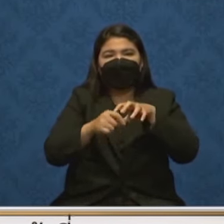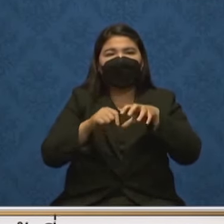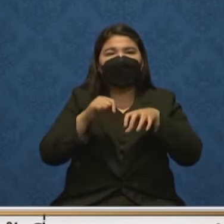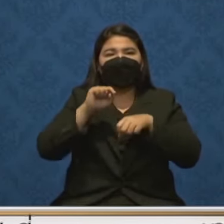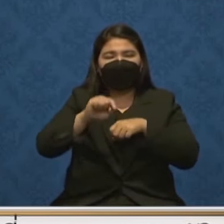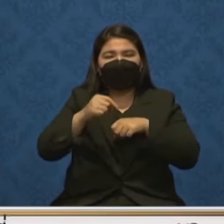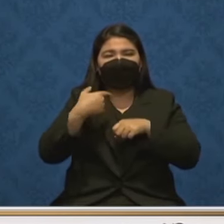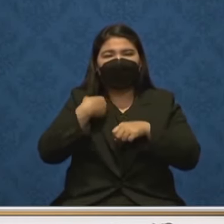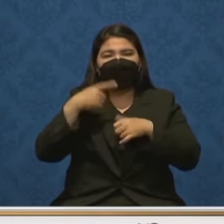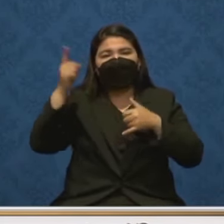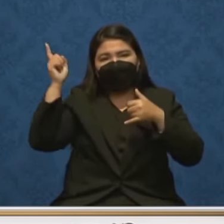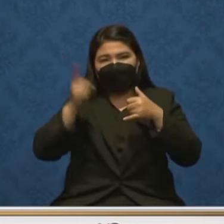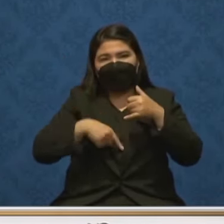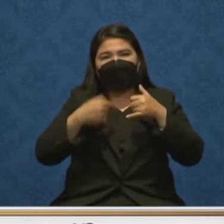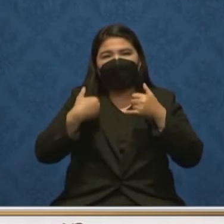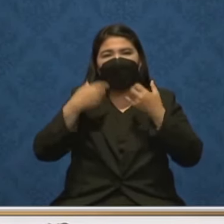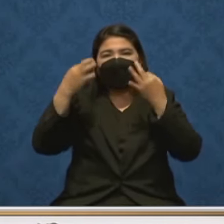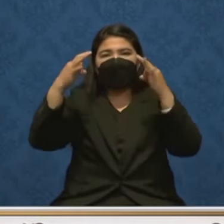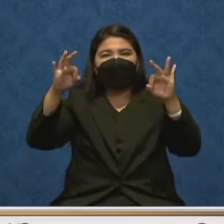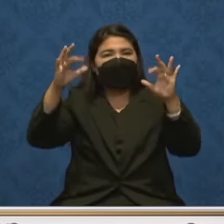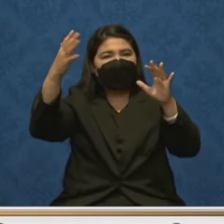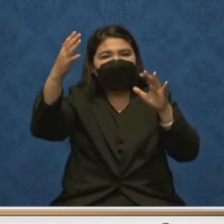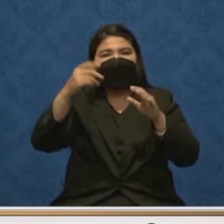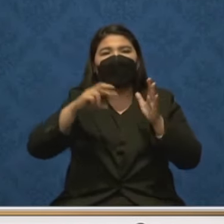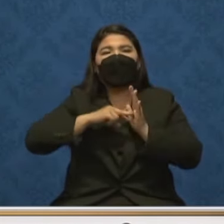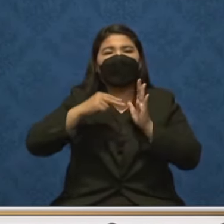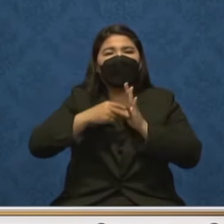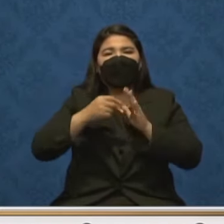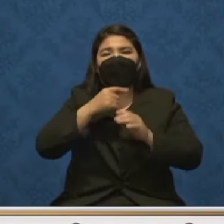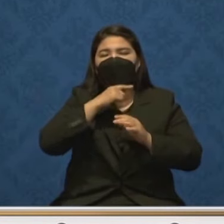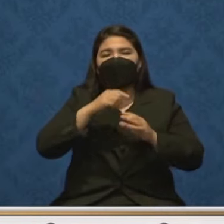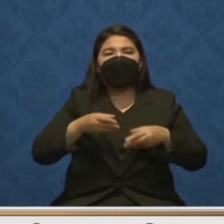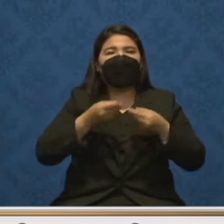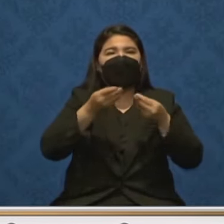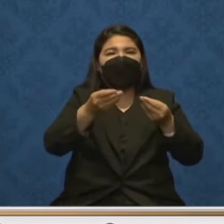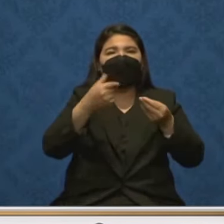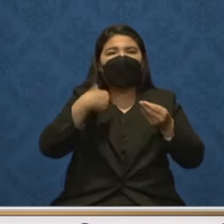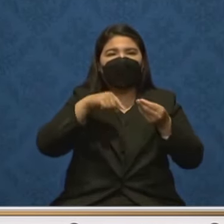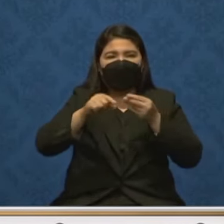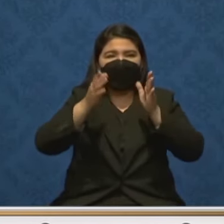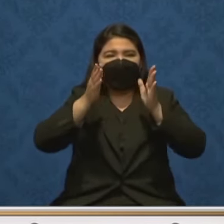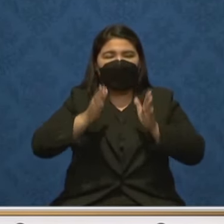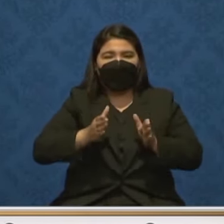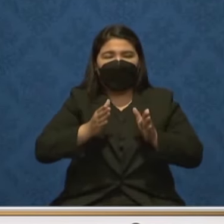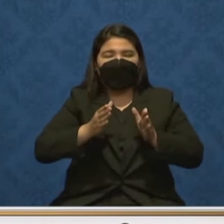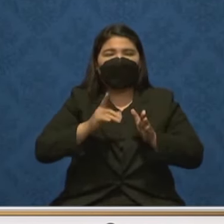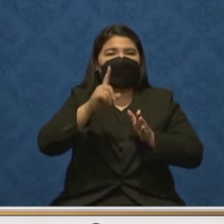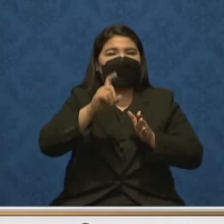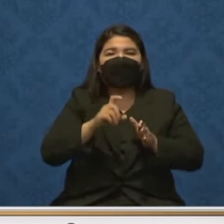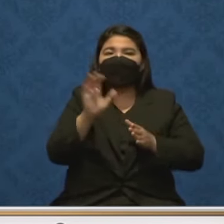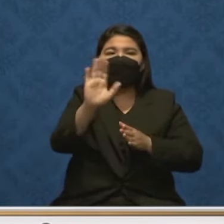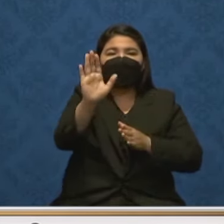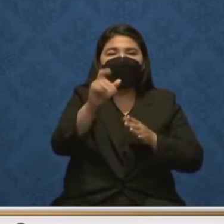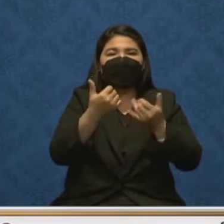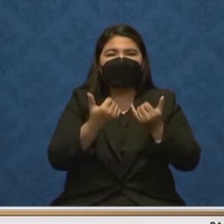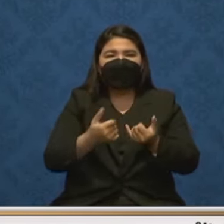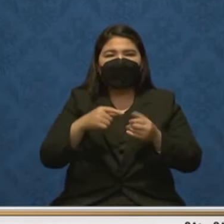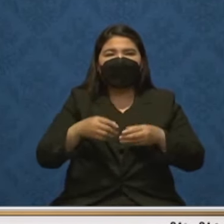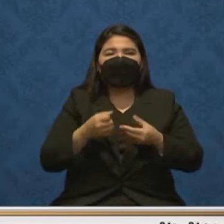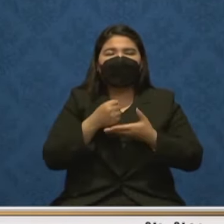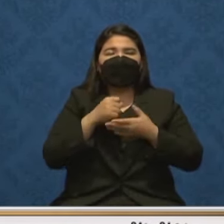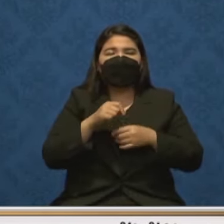โทษให้สูญเสียอิสรภาพแต่ไม่ได้หมายความว่าให้พวกเขาสูญสิ้นความเป็นคนการปฏิบัติต่อผู้ต้องถามคือ